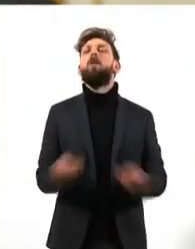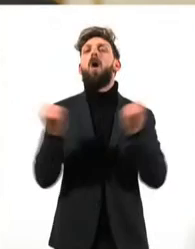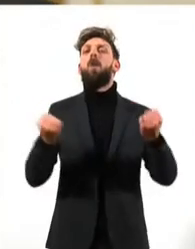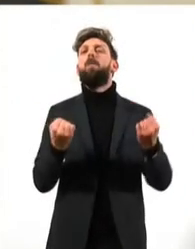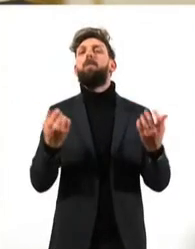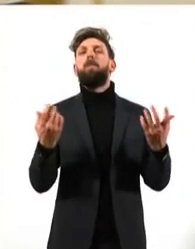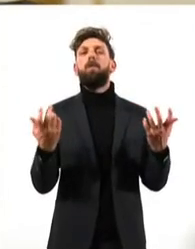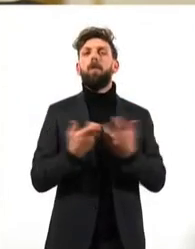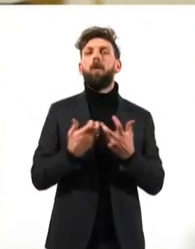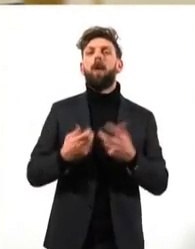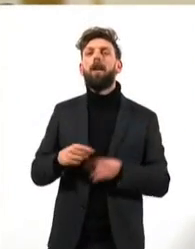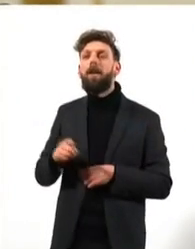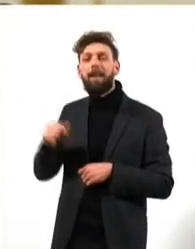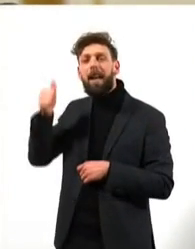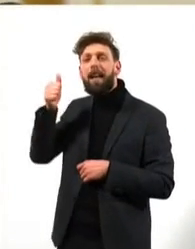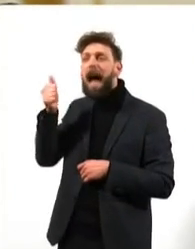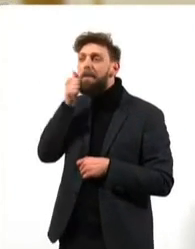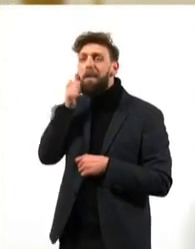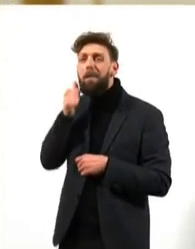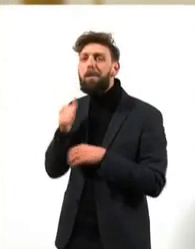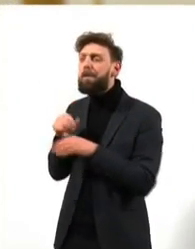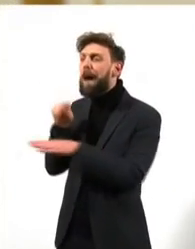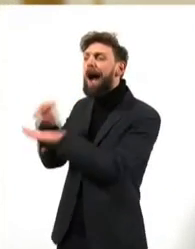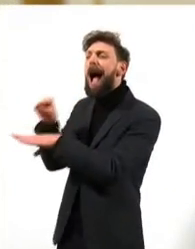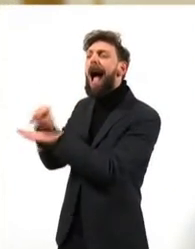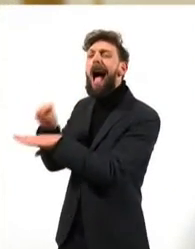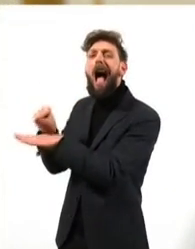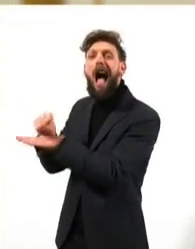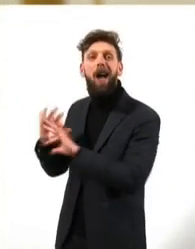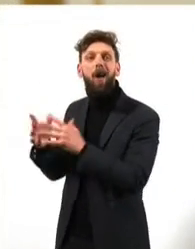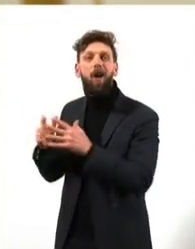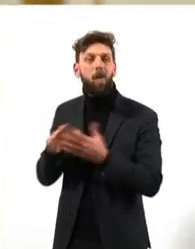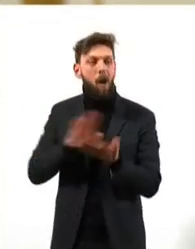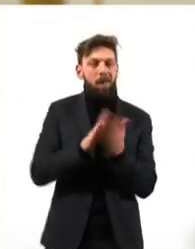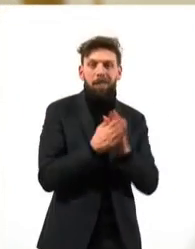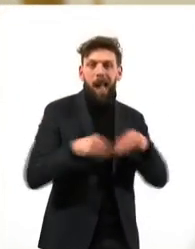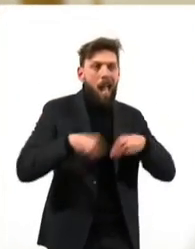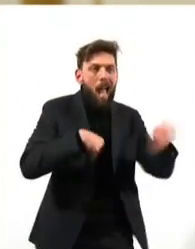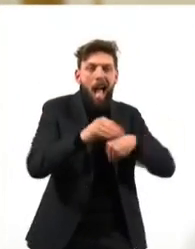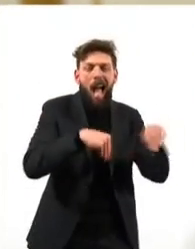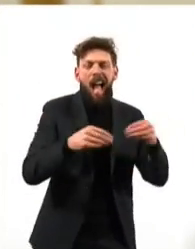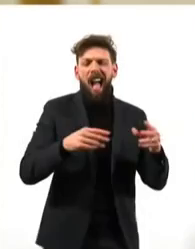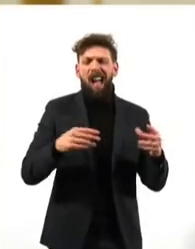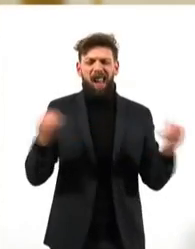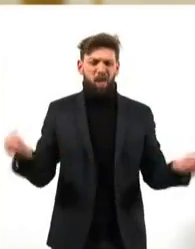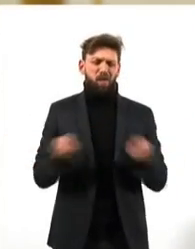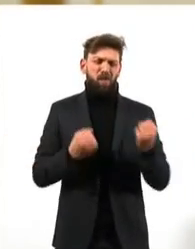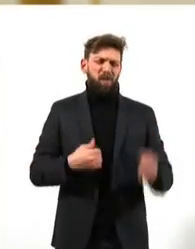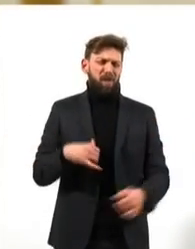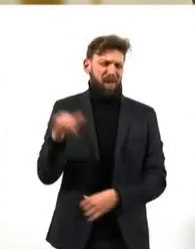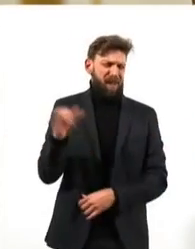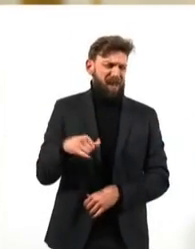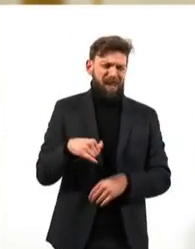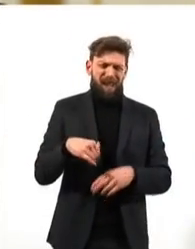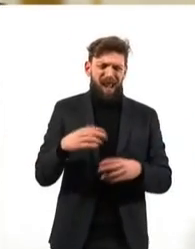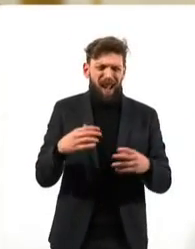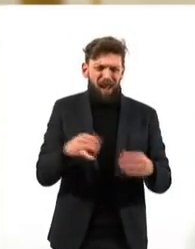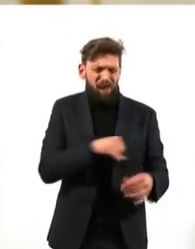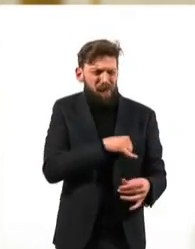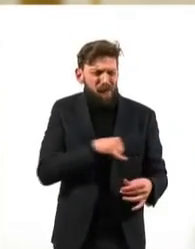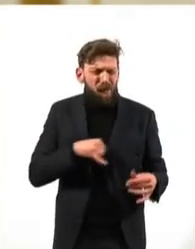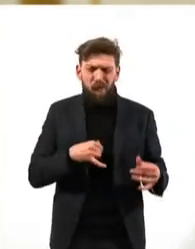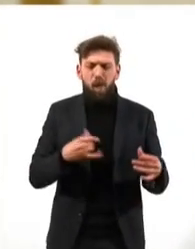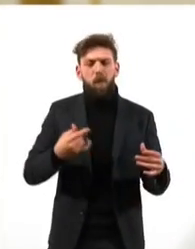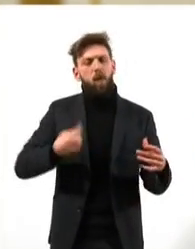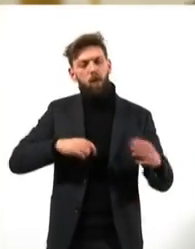mettre à l'abri la mama, il faudrait faire du pari sportif. On a vraiment des campagnes assez vulgaires autour de ces sujets-là. Et on essaie de